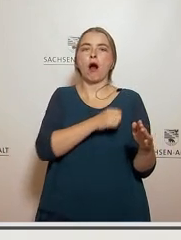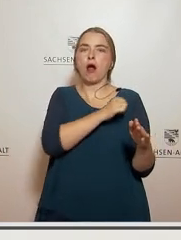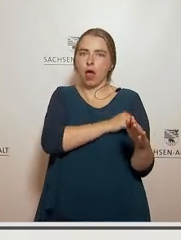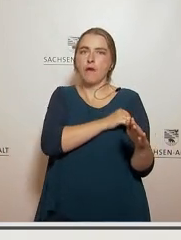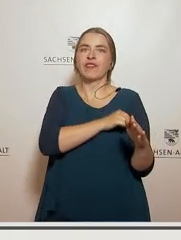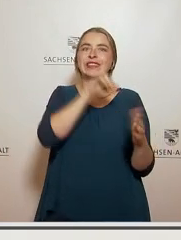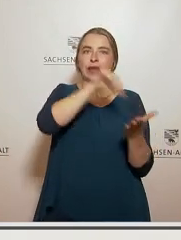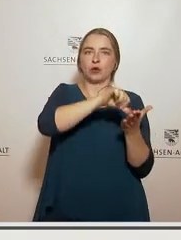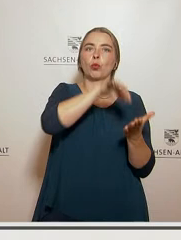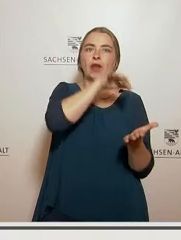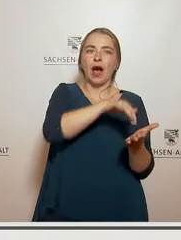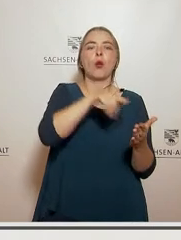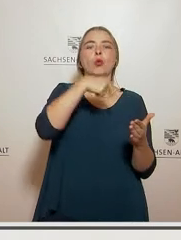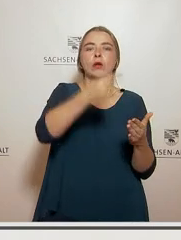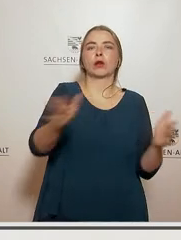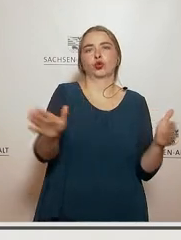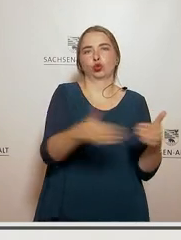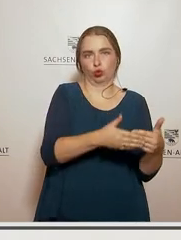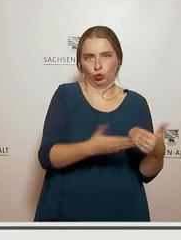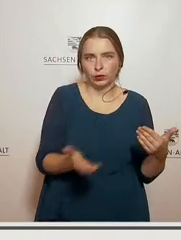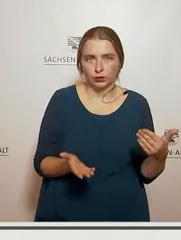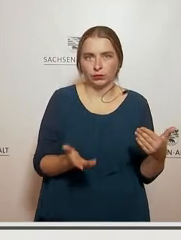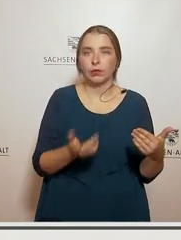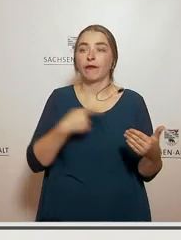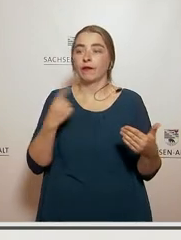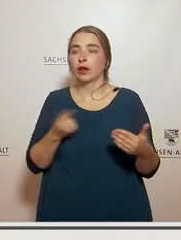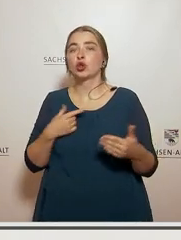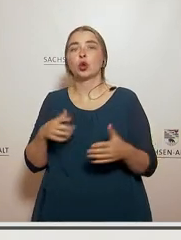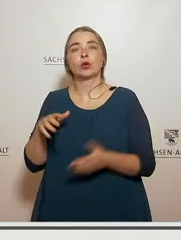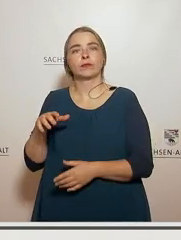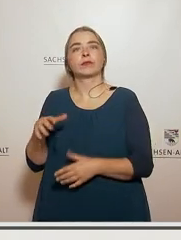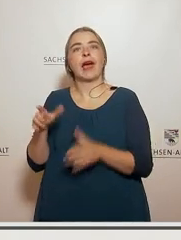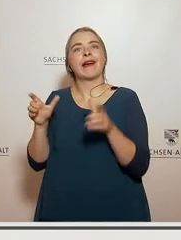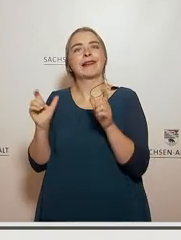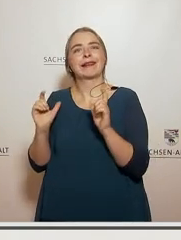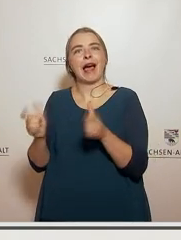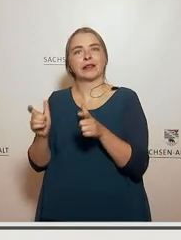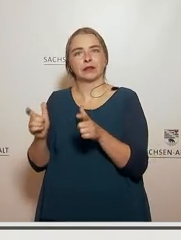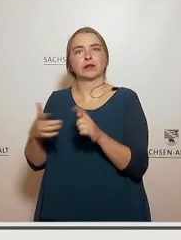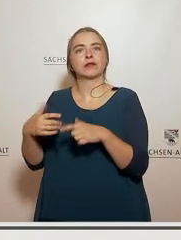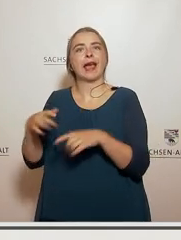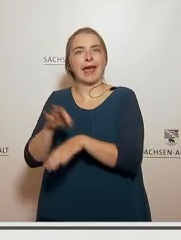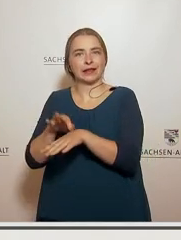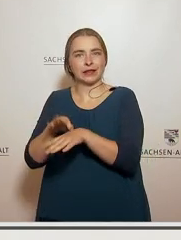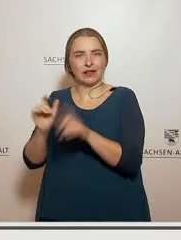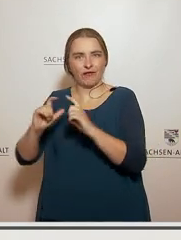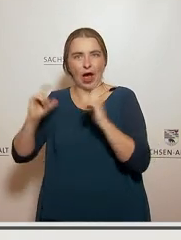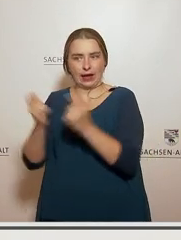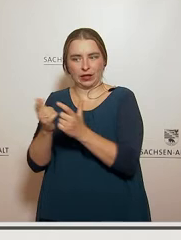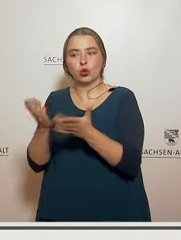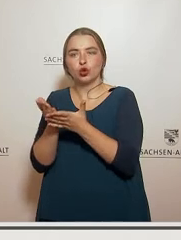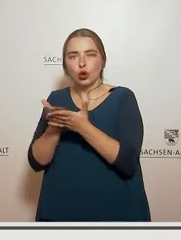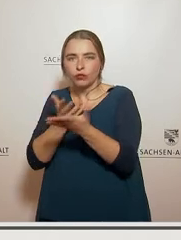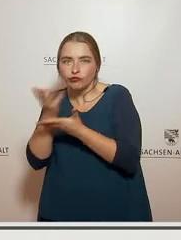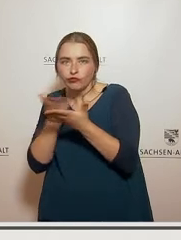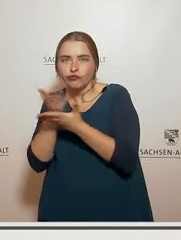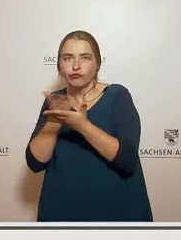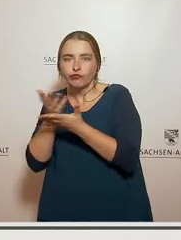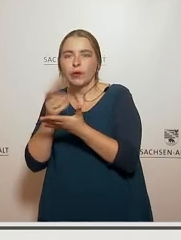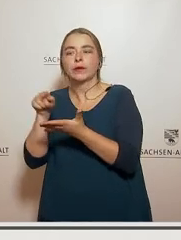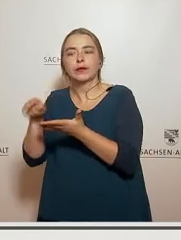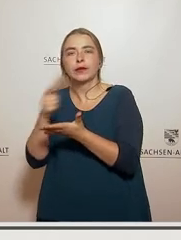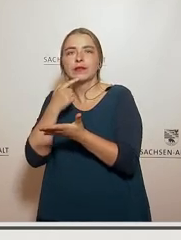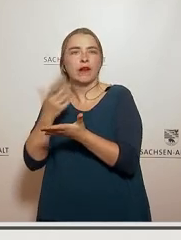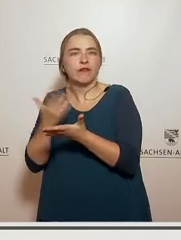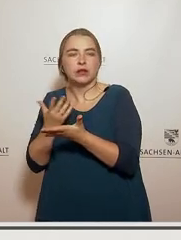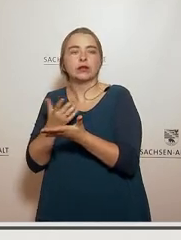haben Gespräche mit der Kassenärztlichen Vereinigung in Sachsen-Anhalt hier vorgenommen, dass es auch so weit klappt, dass ab Oktober die niedergelassenen